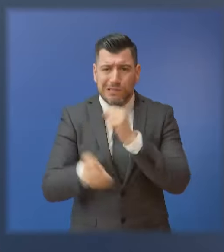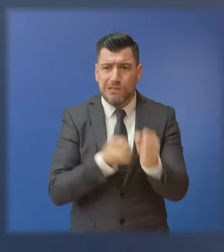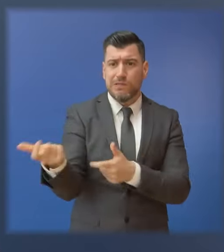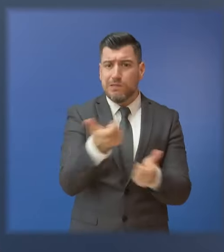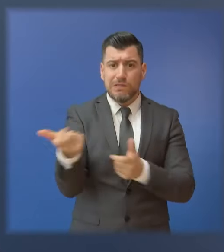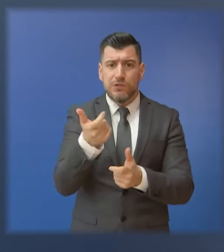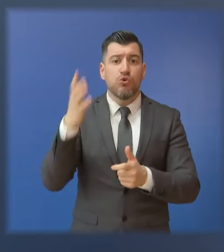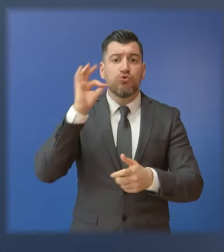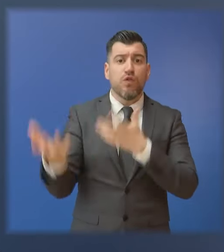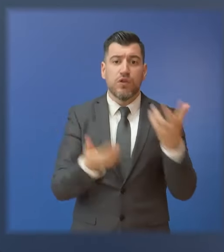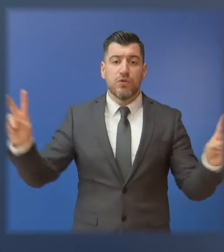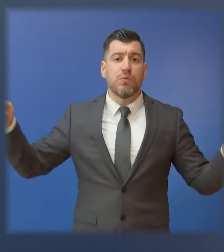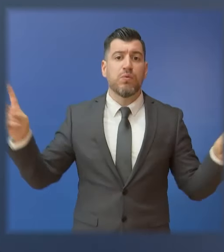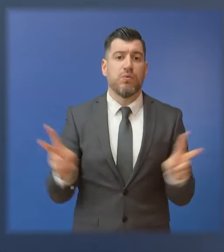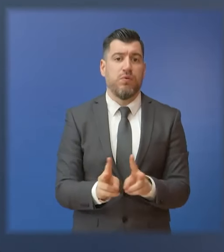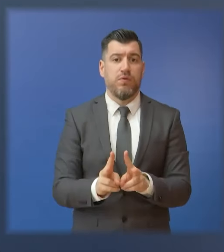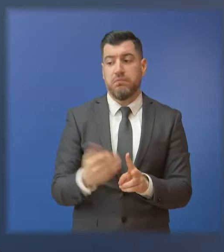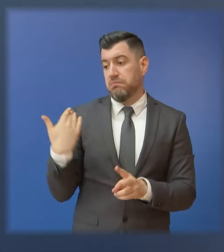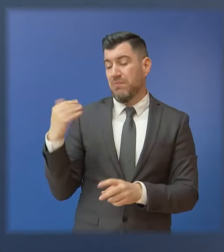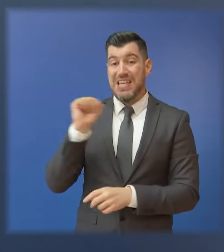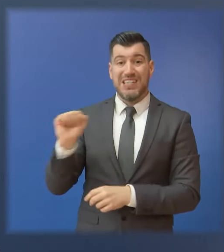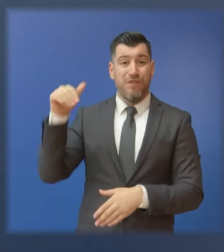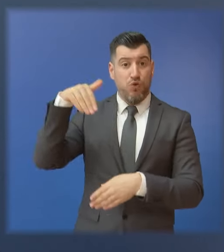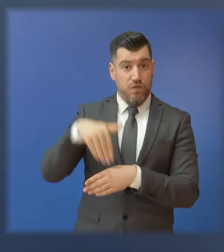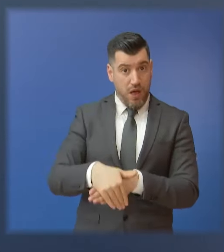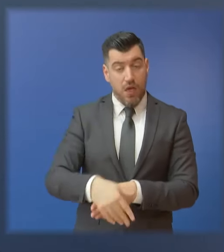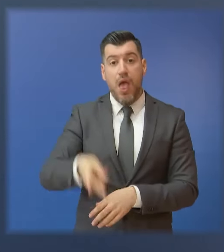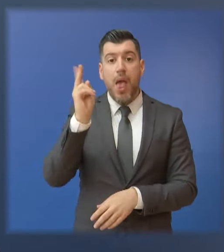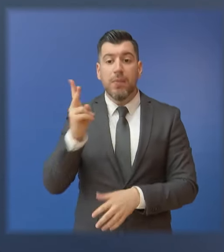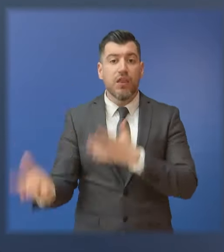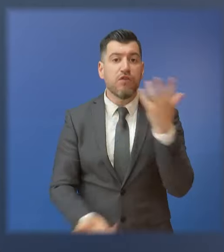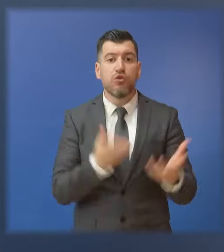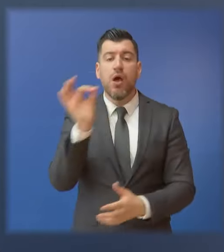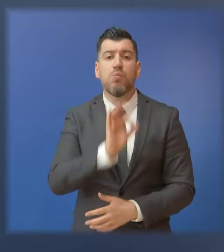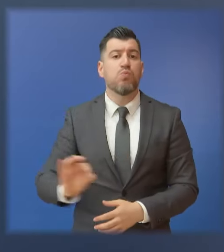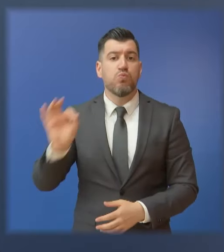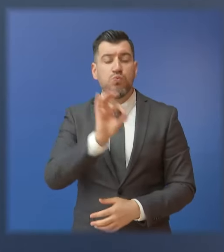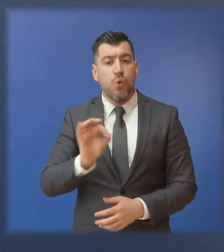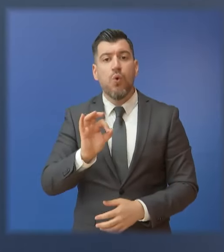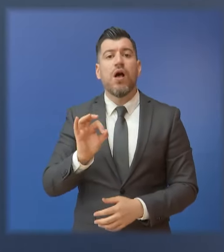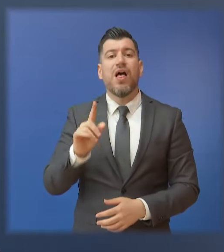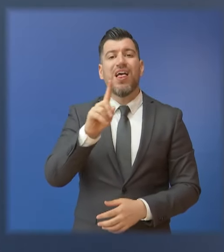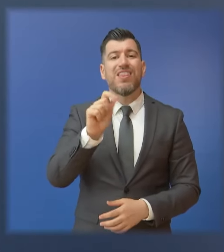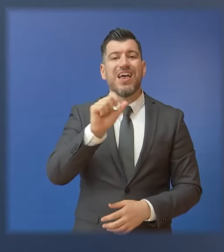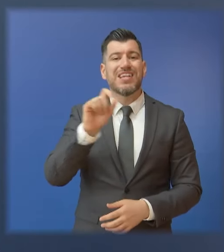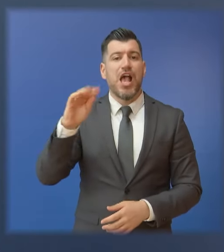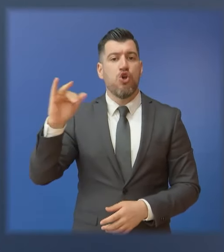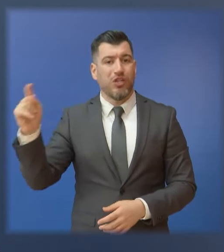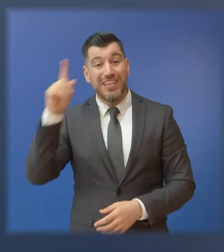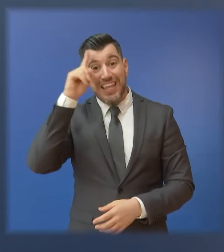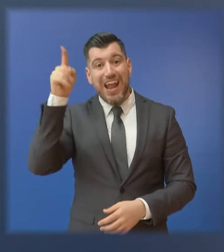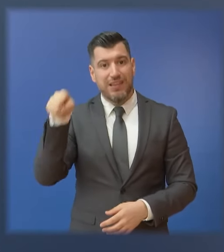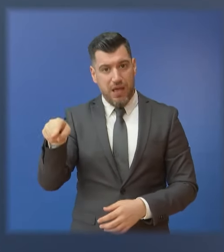για να τις οριοθετήσουν ενώ το βράδυ του περασμένου σαββάτου μια πολύ επικίνδυνη πυρκαγιά ξέσπασε στην περιοχή δασκαλιό της κερατέας οι